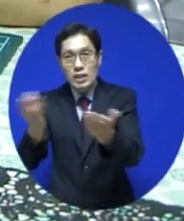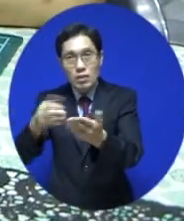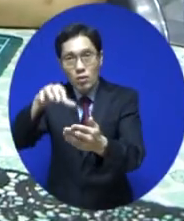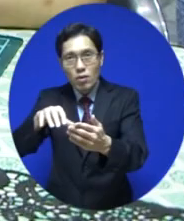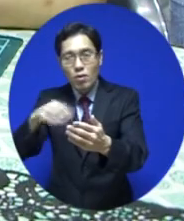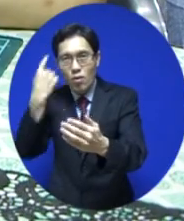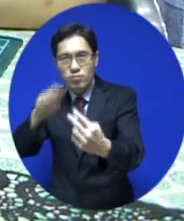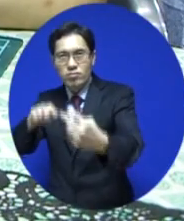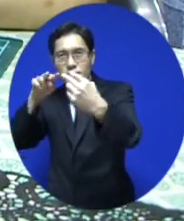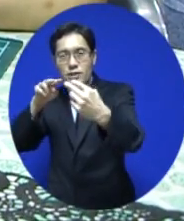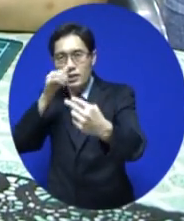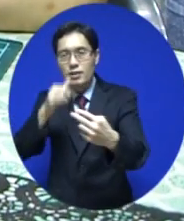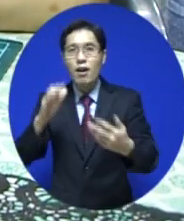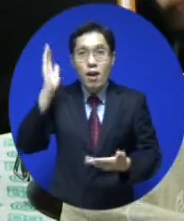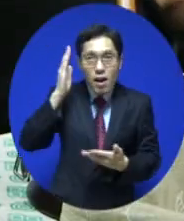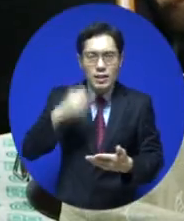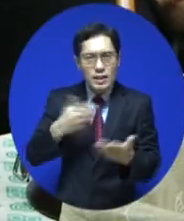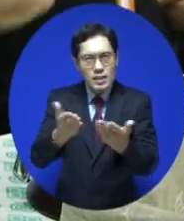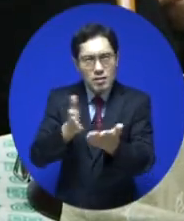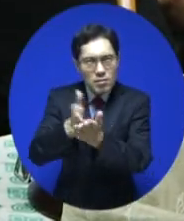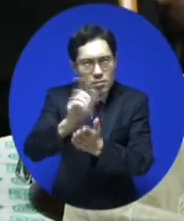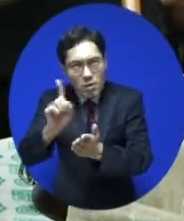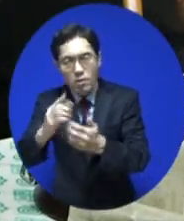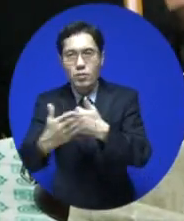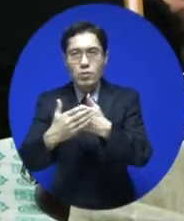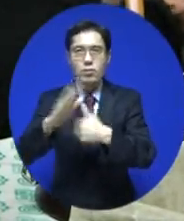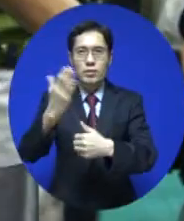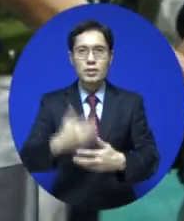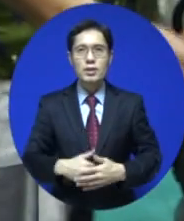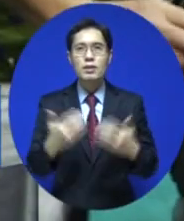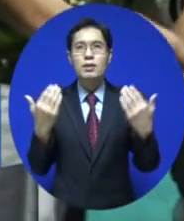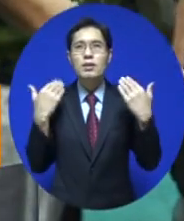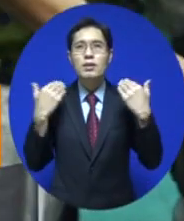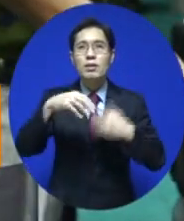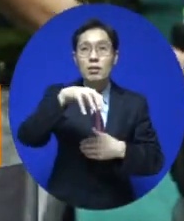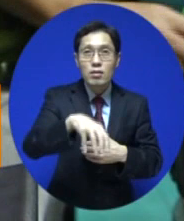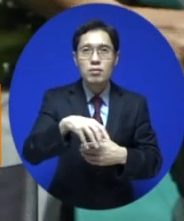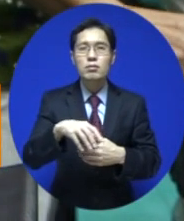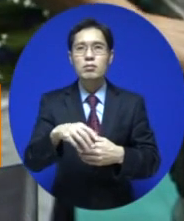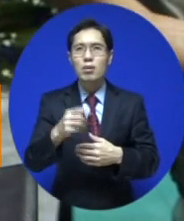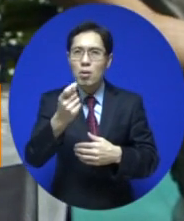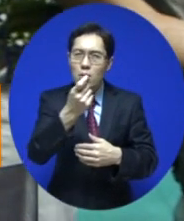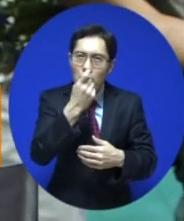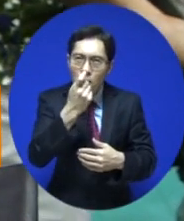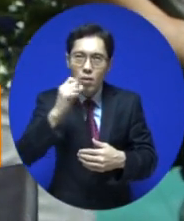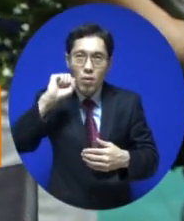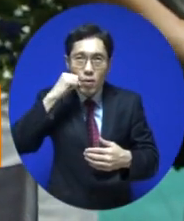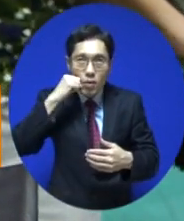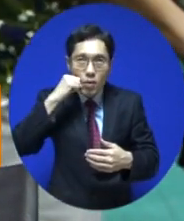진행돼 학생들이 올바른 진로 방향을 설정하는 데 도움이 됐습니다. 학교에서 체험할 수 없는